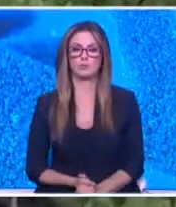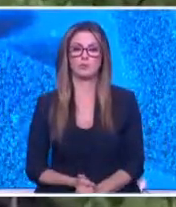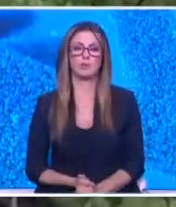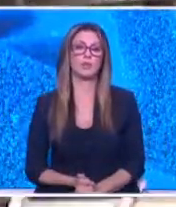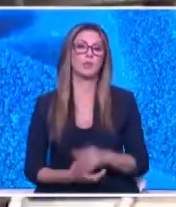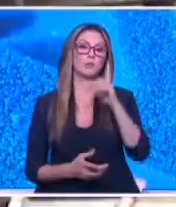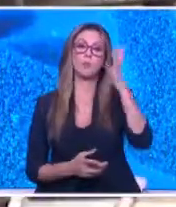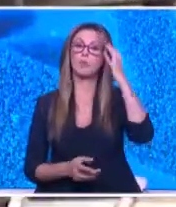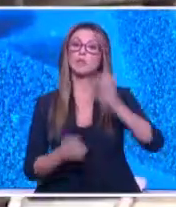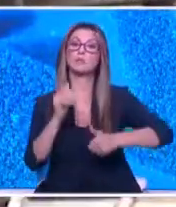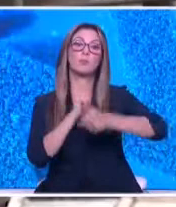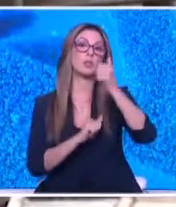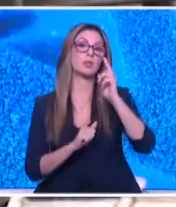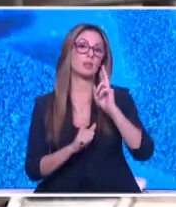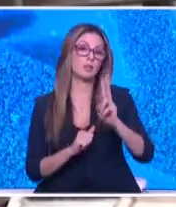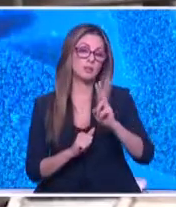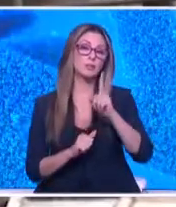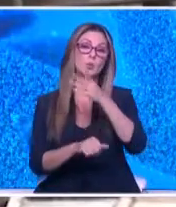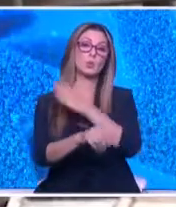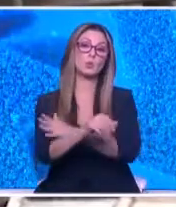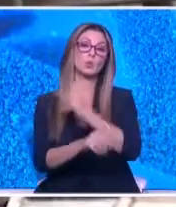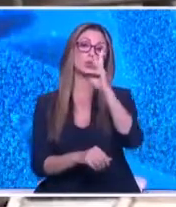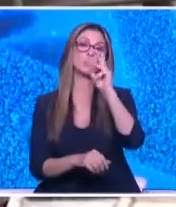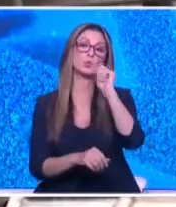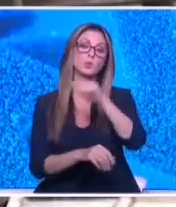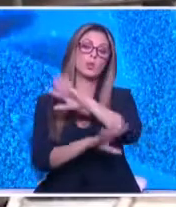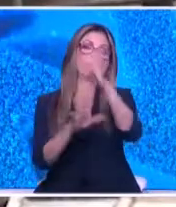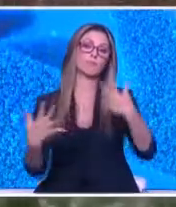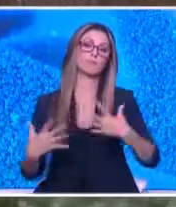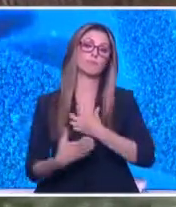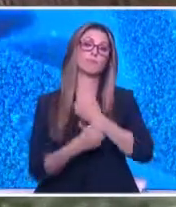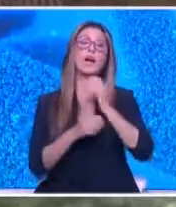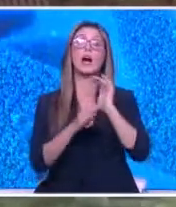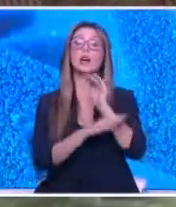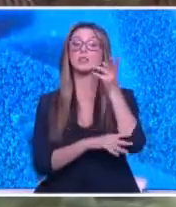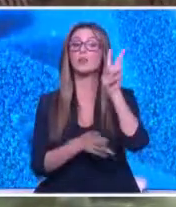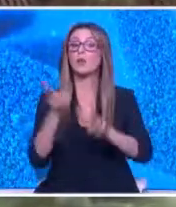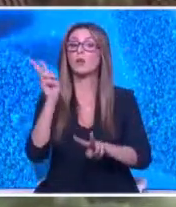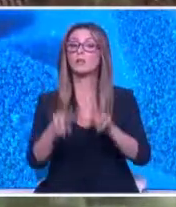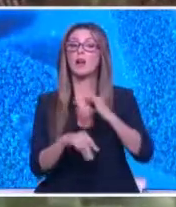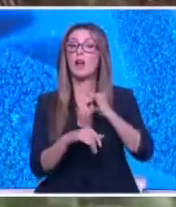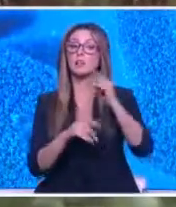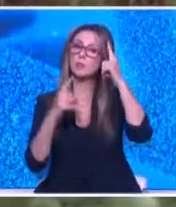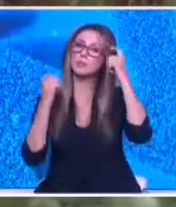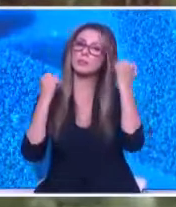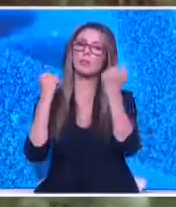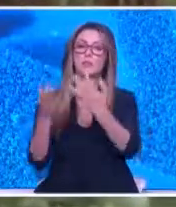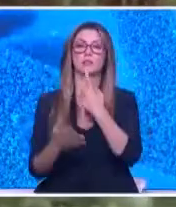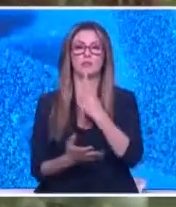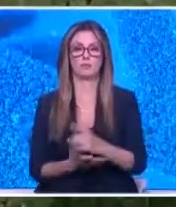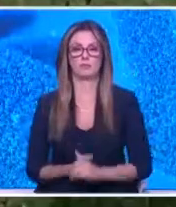Karadağ Başbakanı Dritana Bozovic ülkede 3 günlük yas ilan etti. Hayatını kaybedenlerin yakınlarına başsağlığı